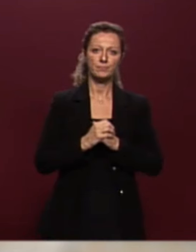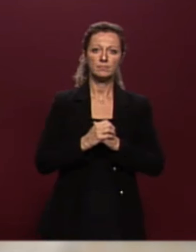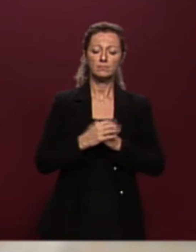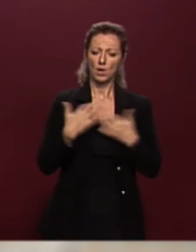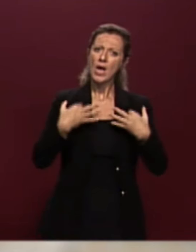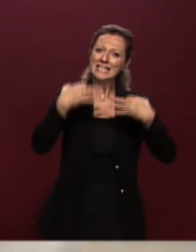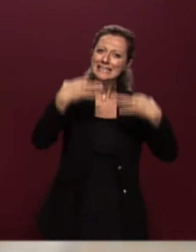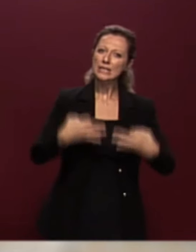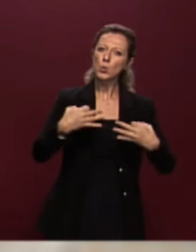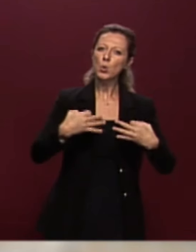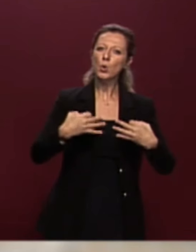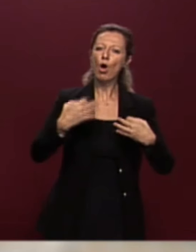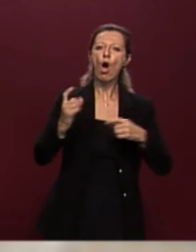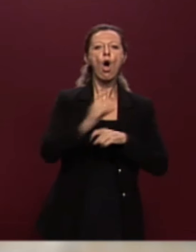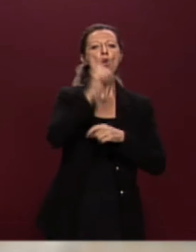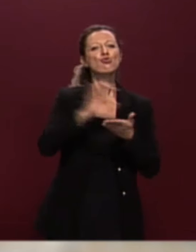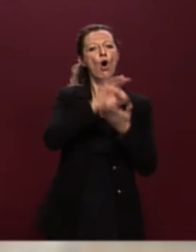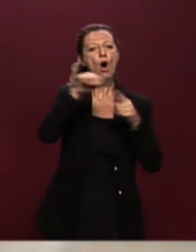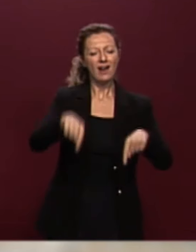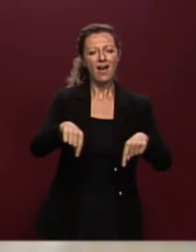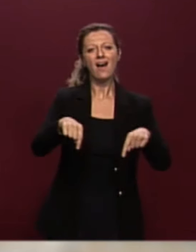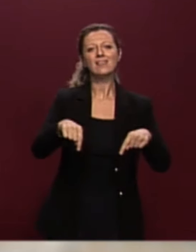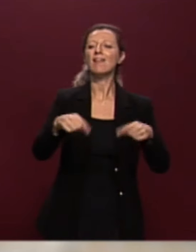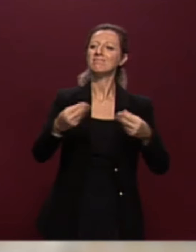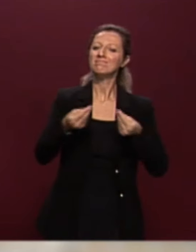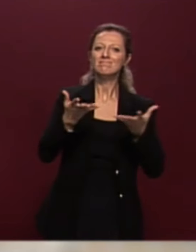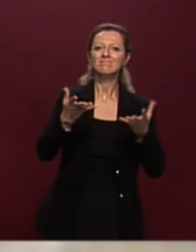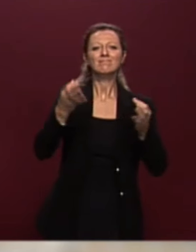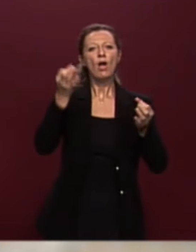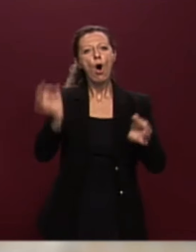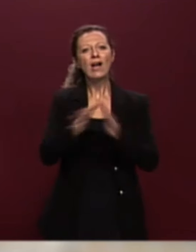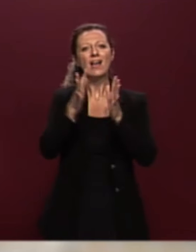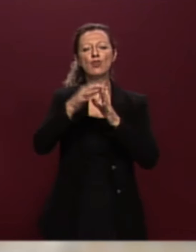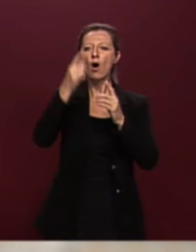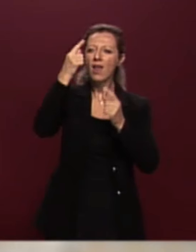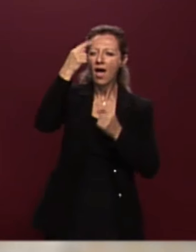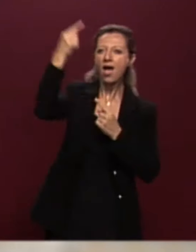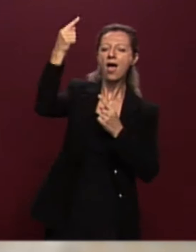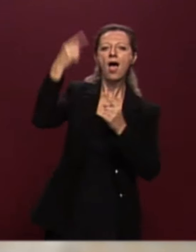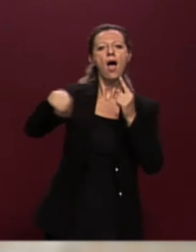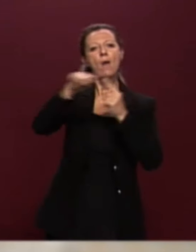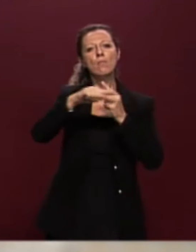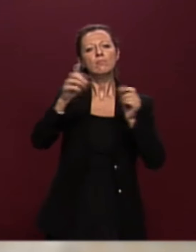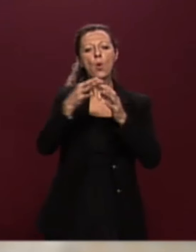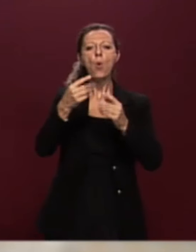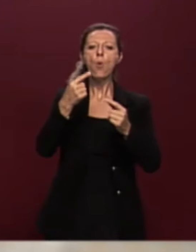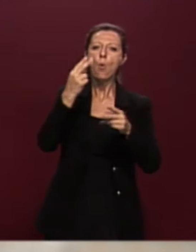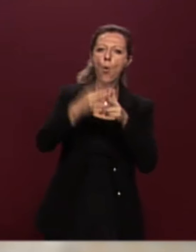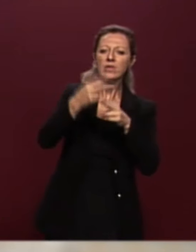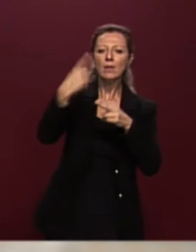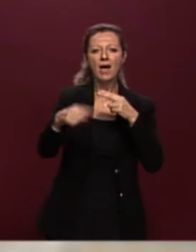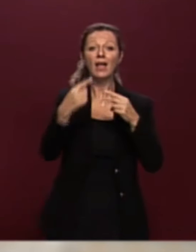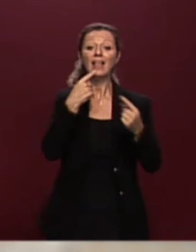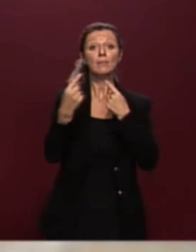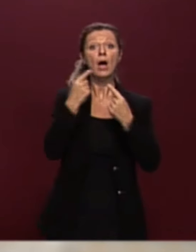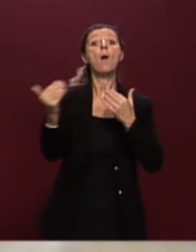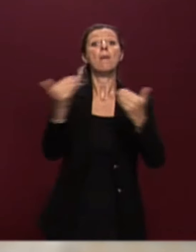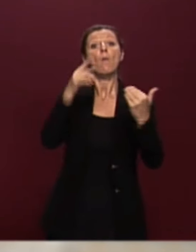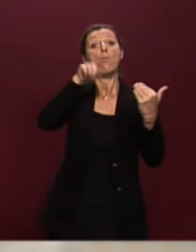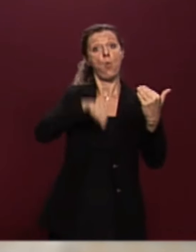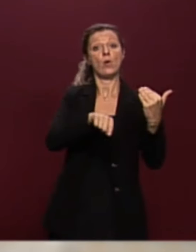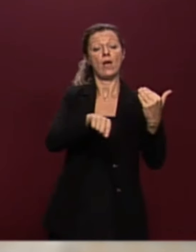giornate offriranno spunti e indicazioni utili anche per il dibattito parlamentare, indispensabili per